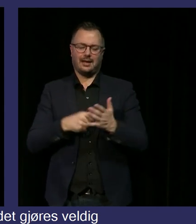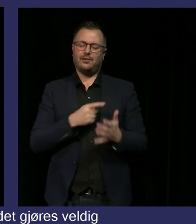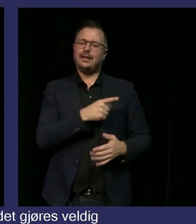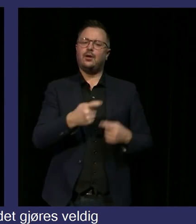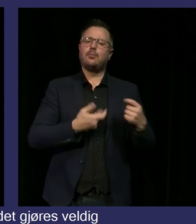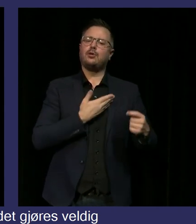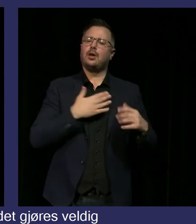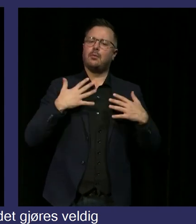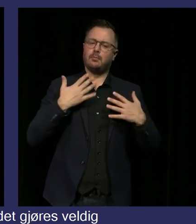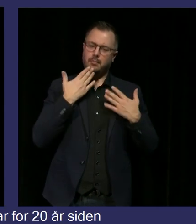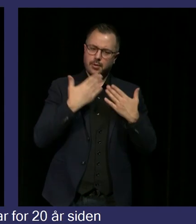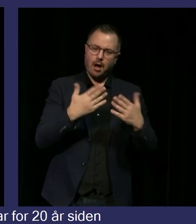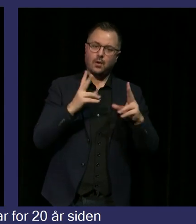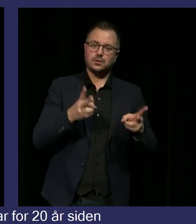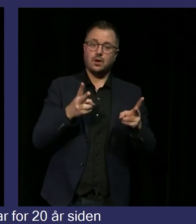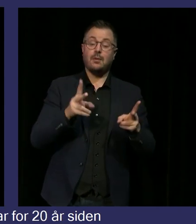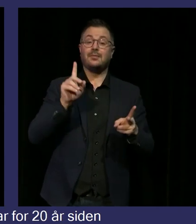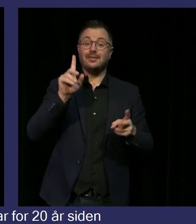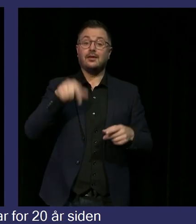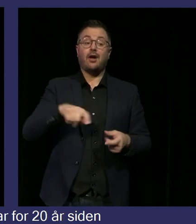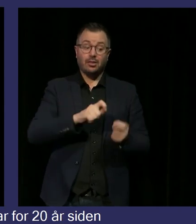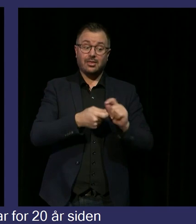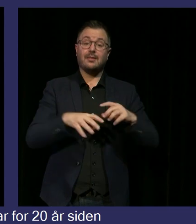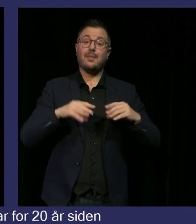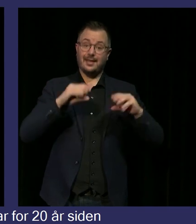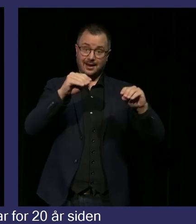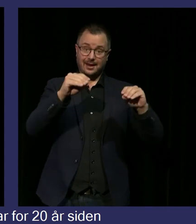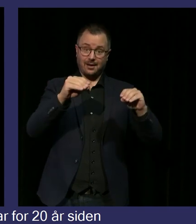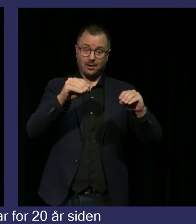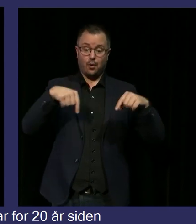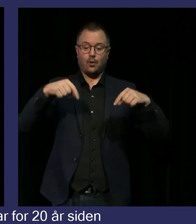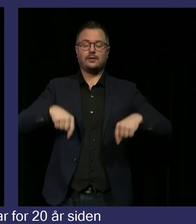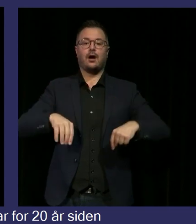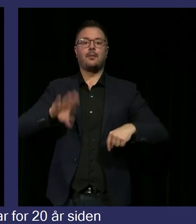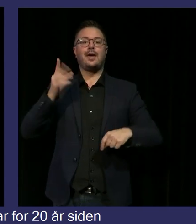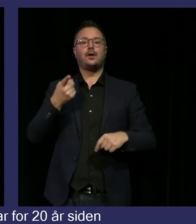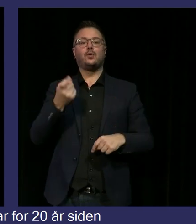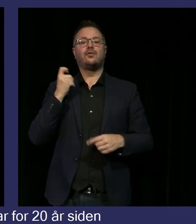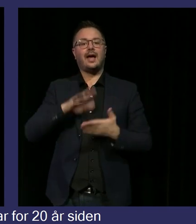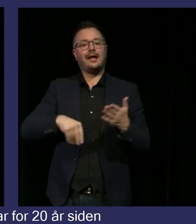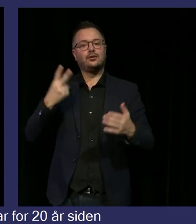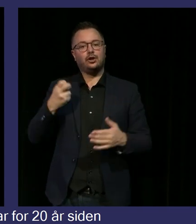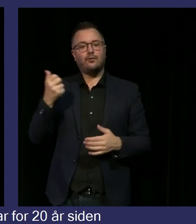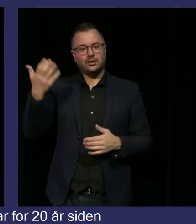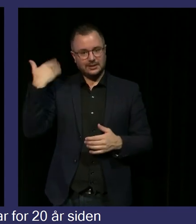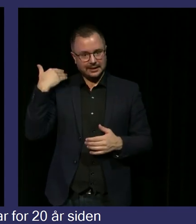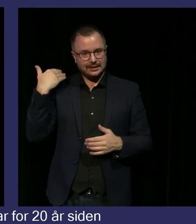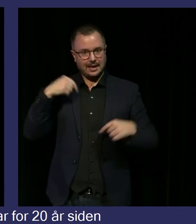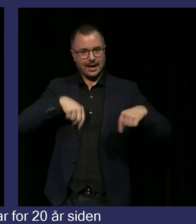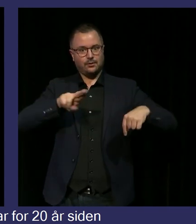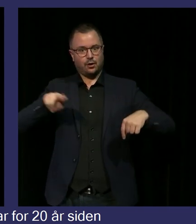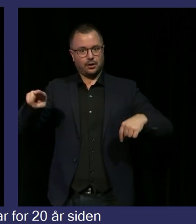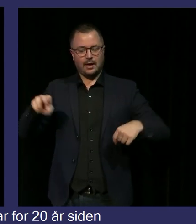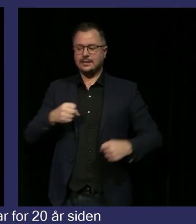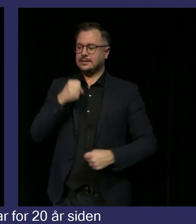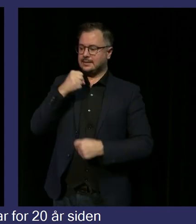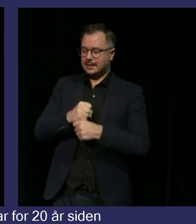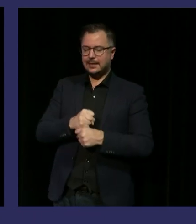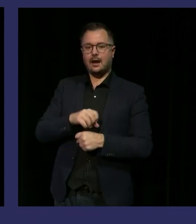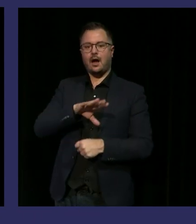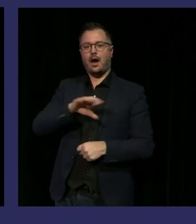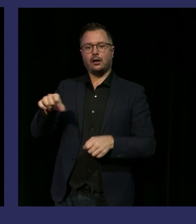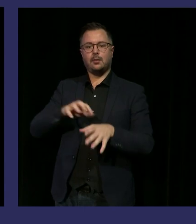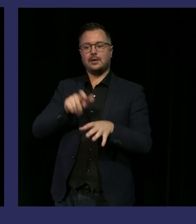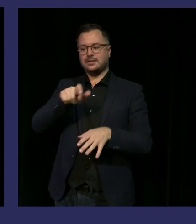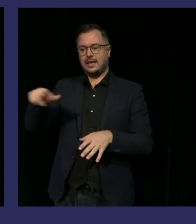det kan alltid som sagt bli bedre. Og det mer utfordrende nå enn det var for 20 år siden I Norge å sikre at alle pasientene får den